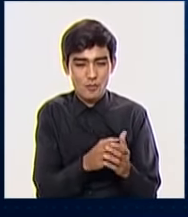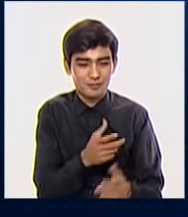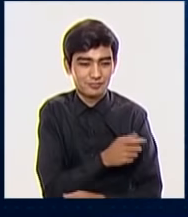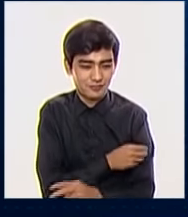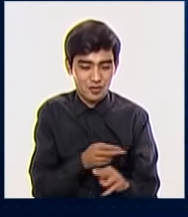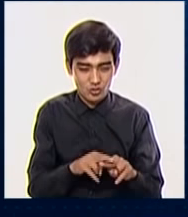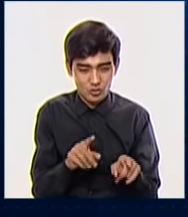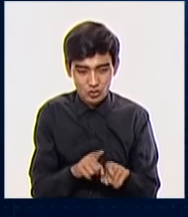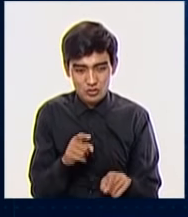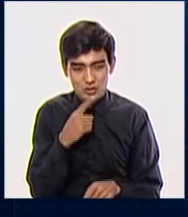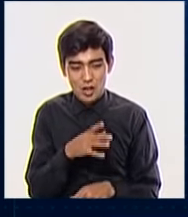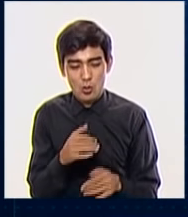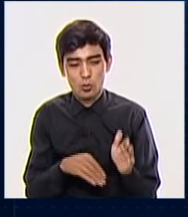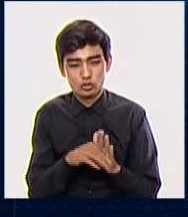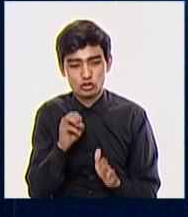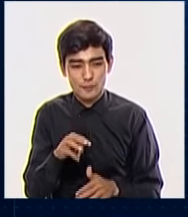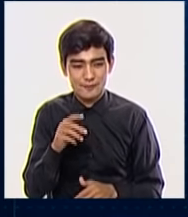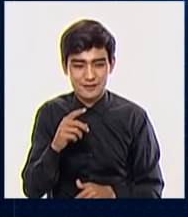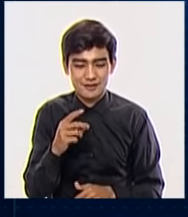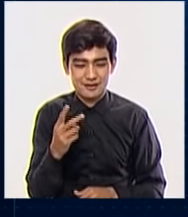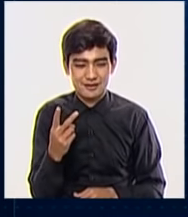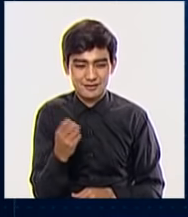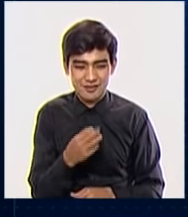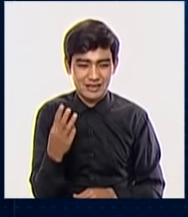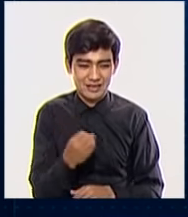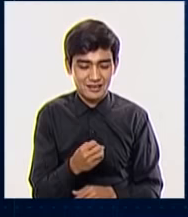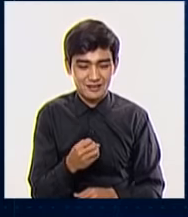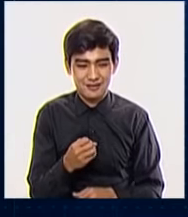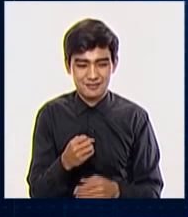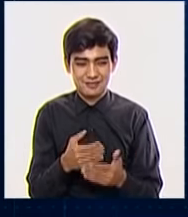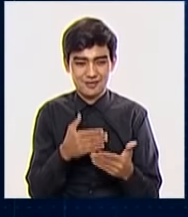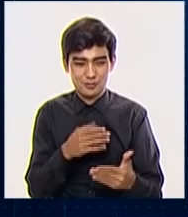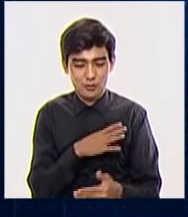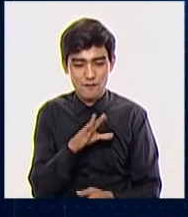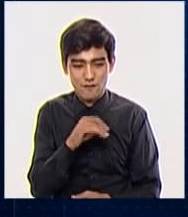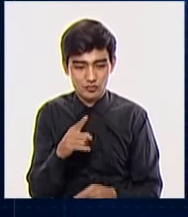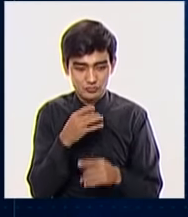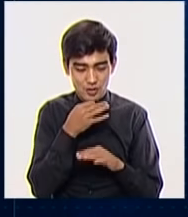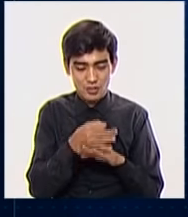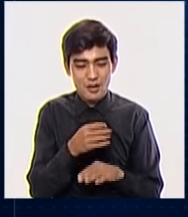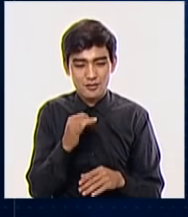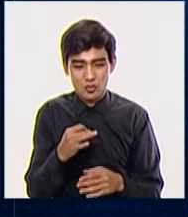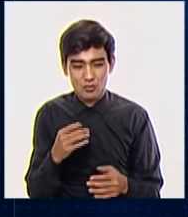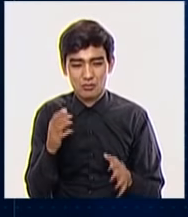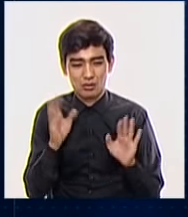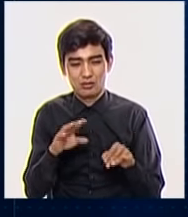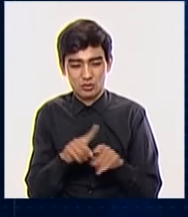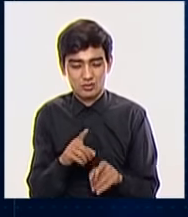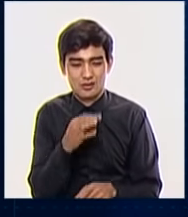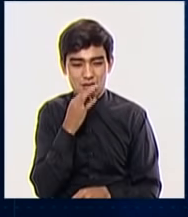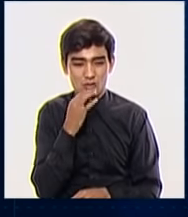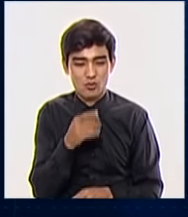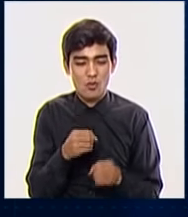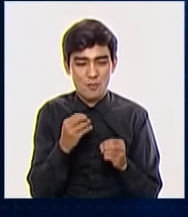данный момент эпидситуация лучше, чем 2-3 недели назад, сообщает ВОЗ. Но расслабляться пока рано. Опасный и заразный штамм